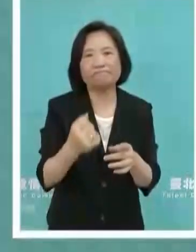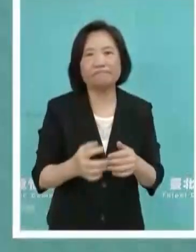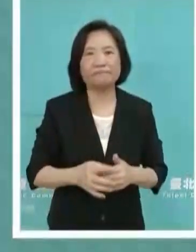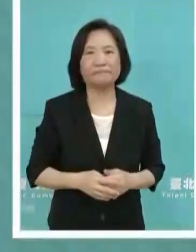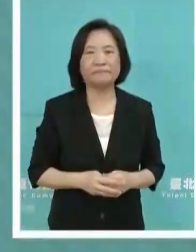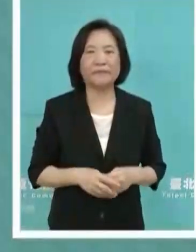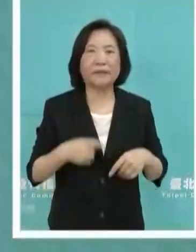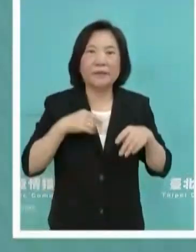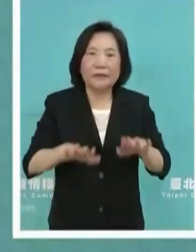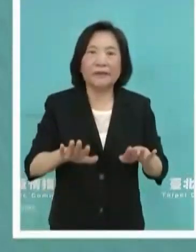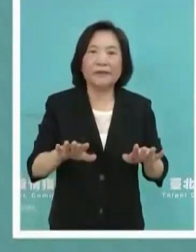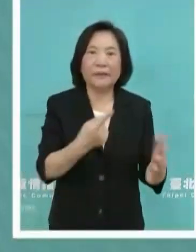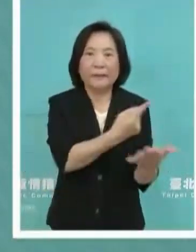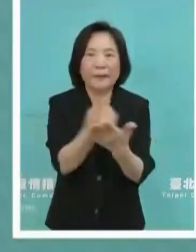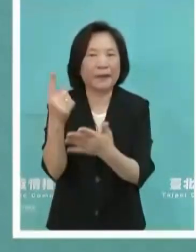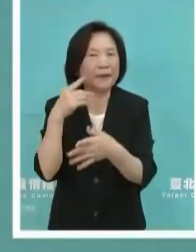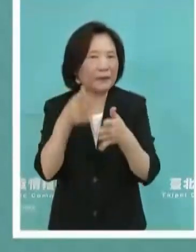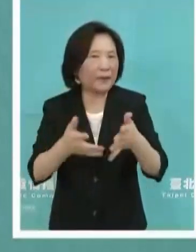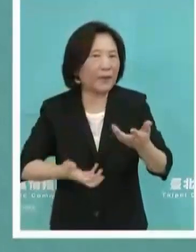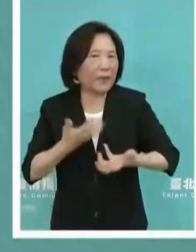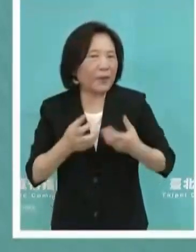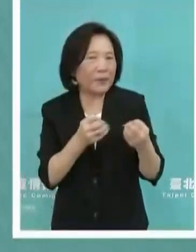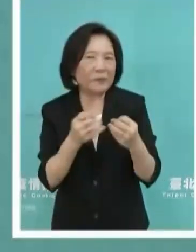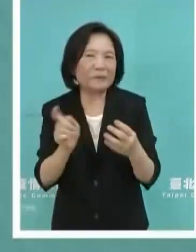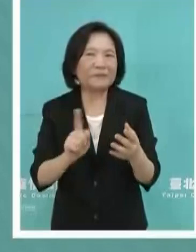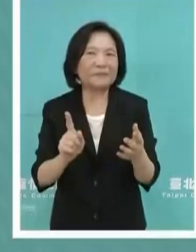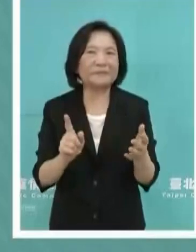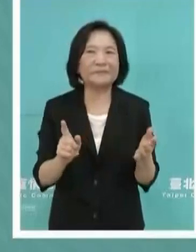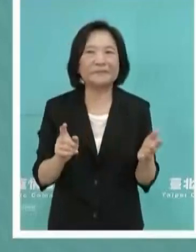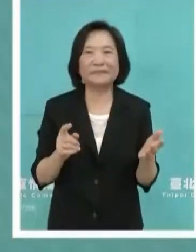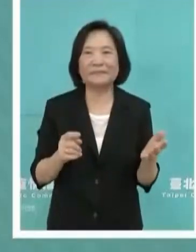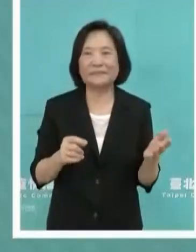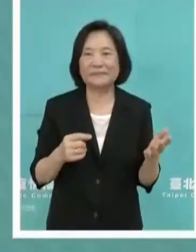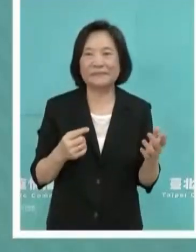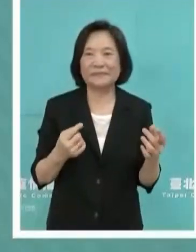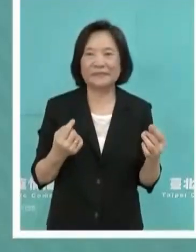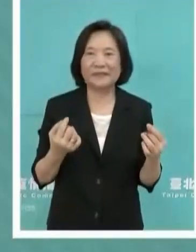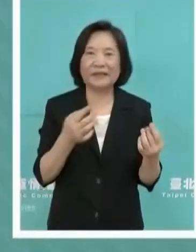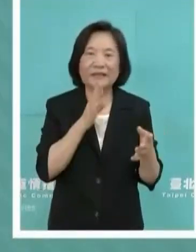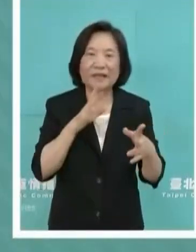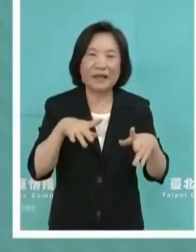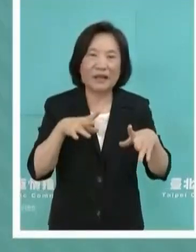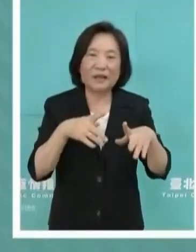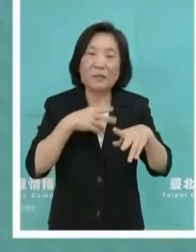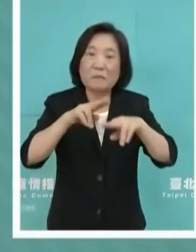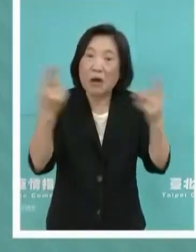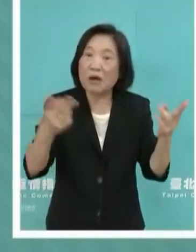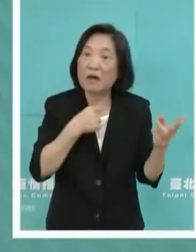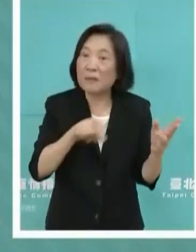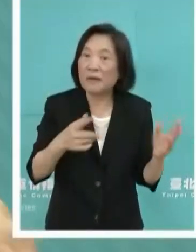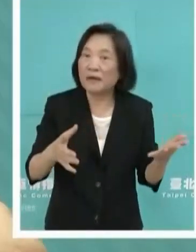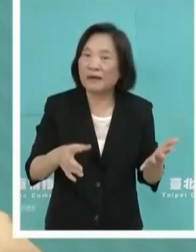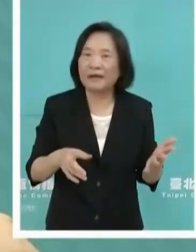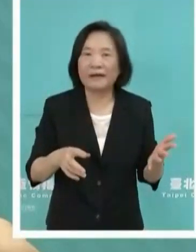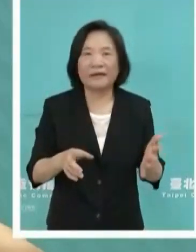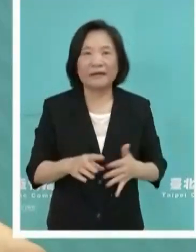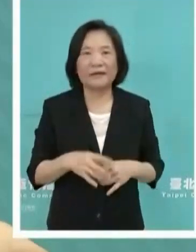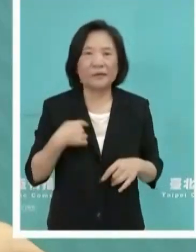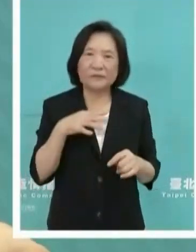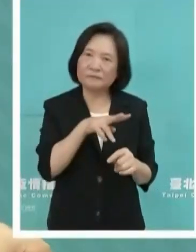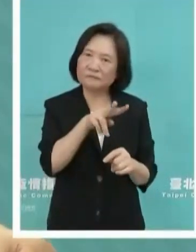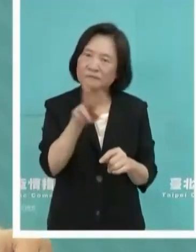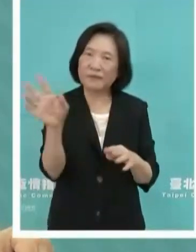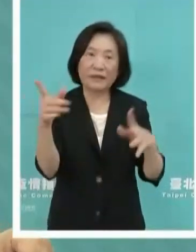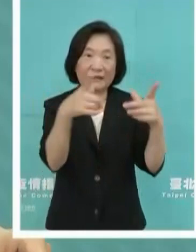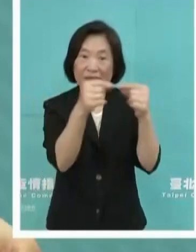那么现在大家都很热心的在讨论这个是不是解放，你知道？不过我看一看哦，